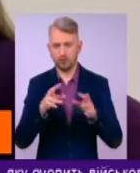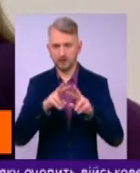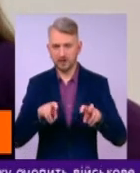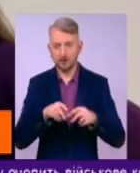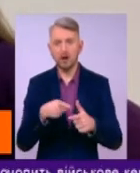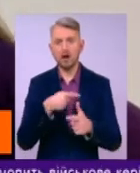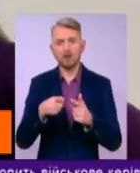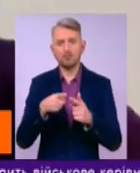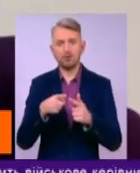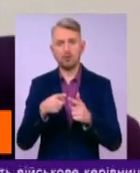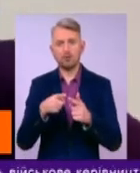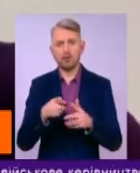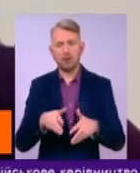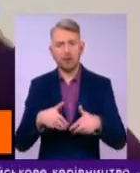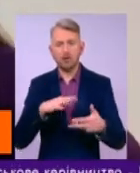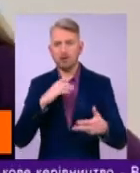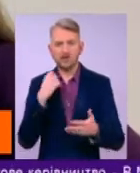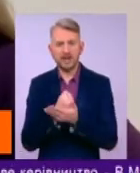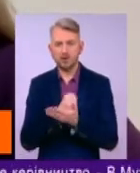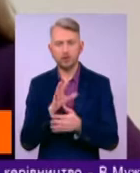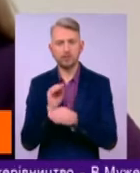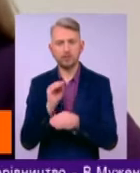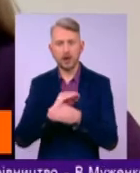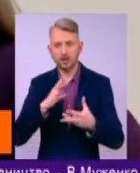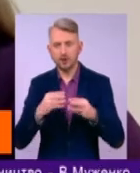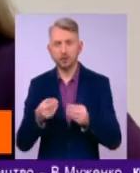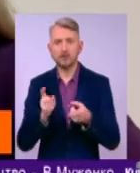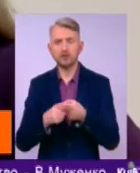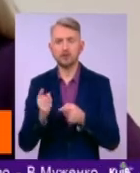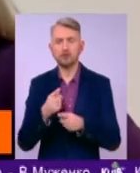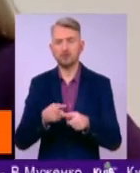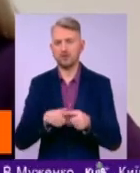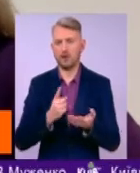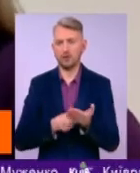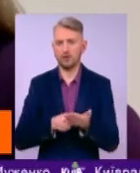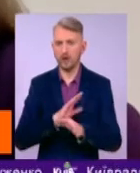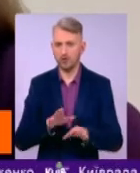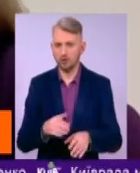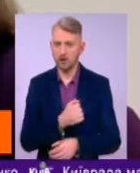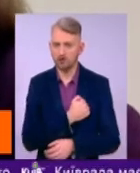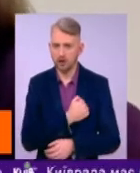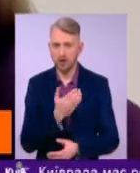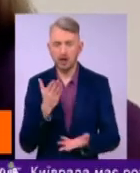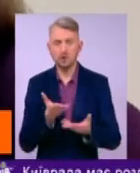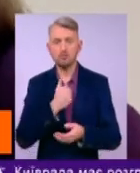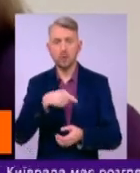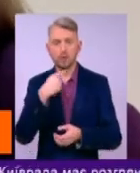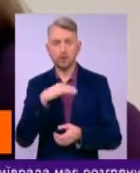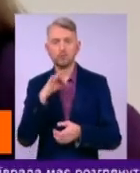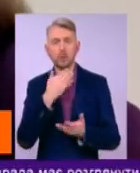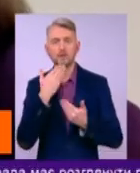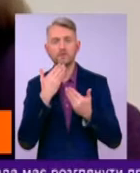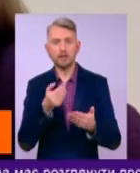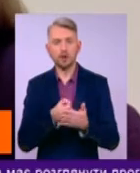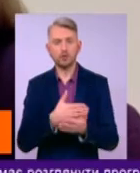не виносяться обвинувальні вироки у зв'язку з тим, що це не доведено. На жаль, якщо ми говоримо про звернення